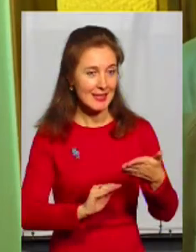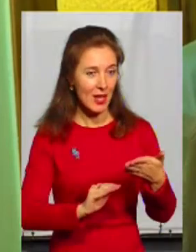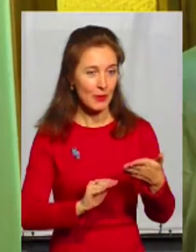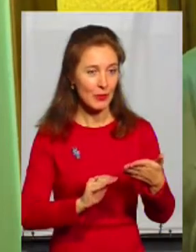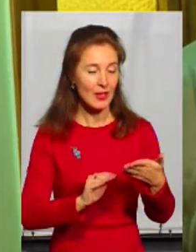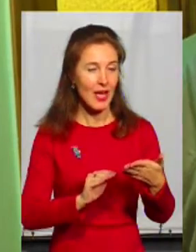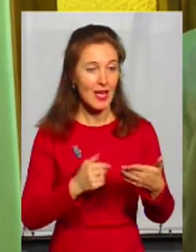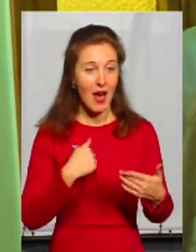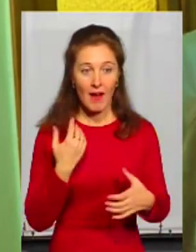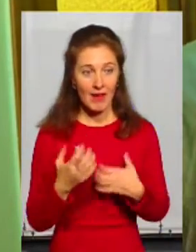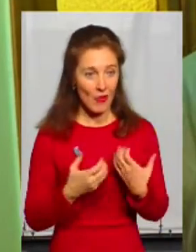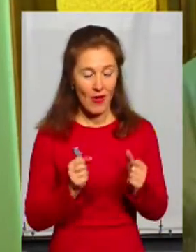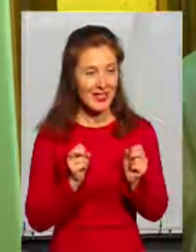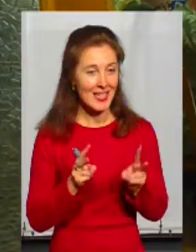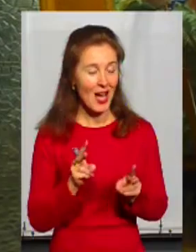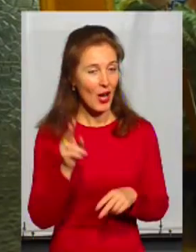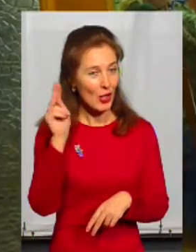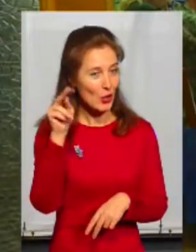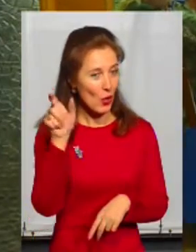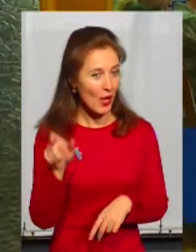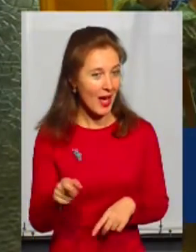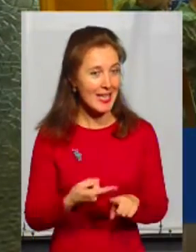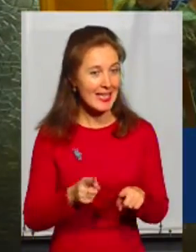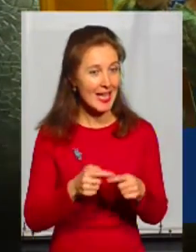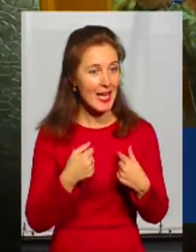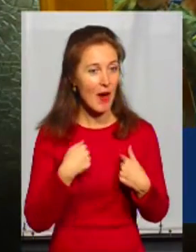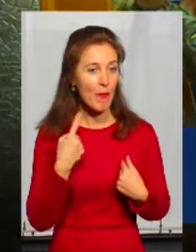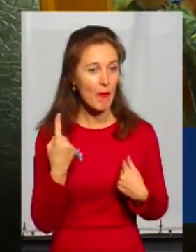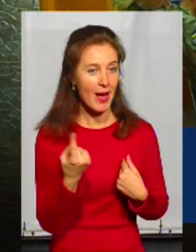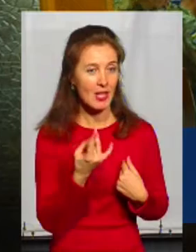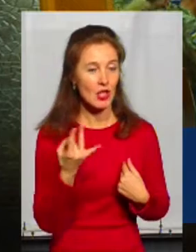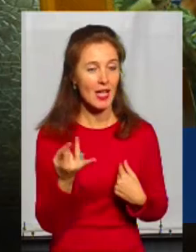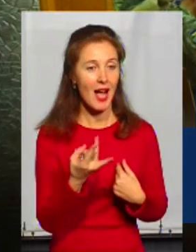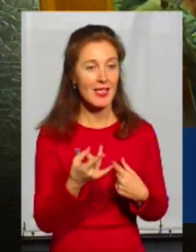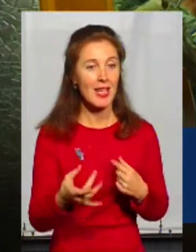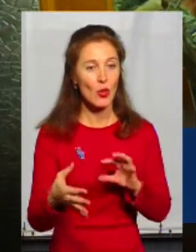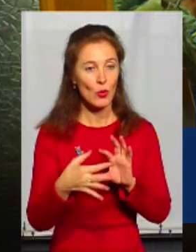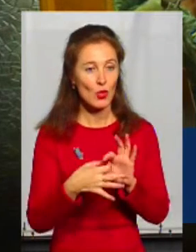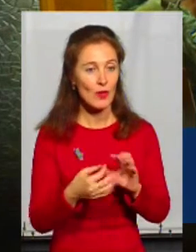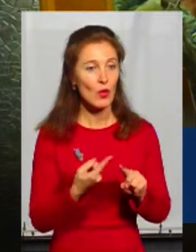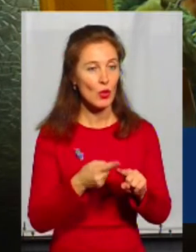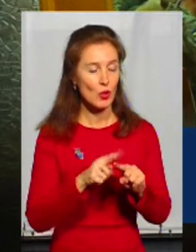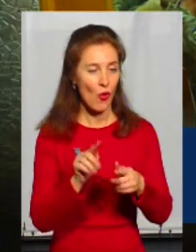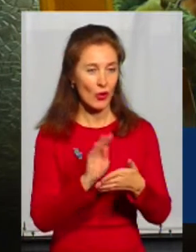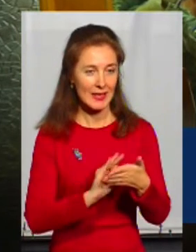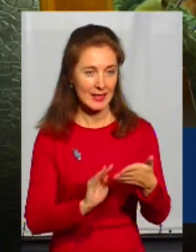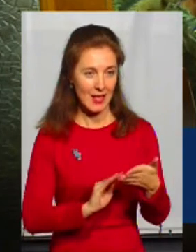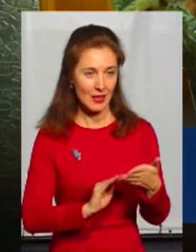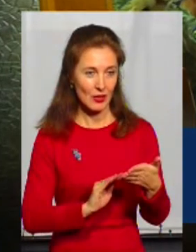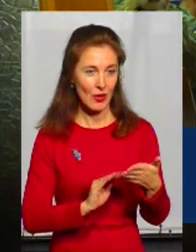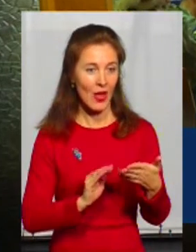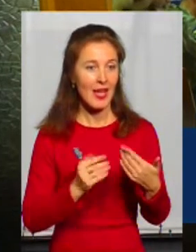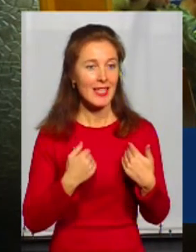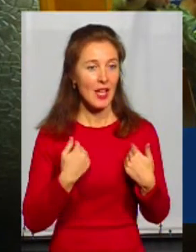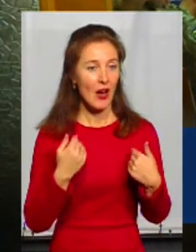відверто кажучи, хвилювався як школяр. Це я вперше раз долучився до цього диктанту. Хоча, чесно кажучи, перед цим я написав диктанти вже, мабуть,